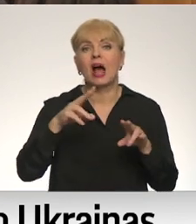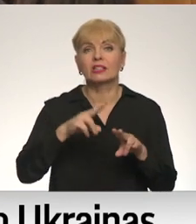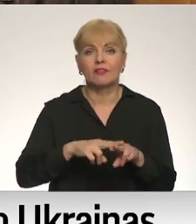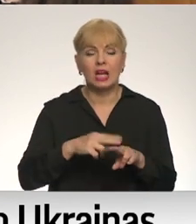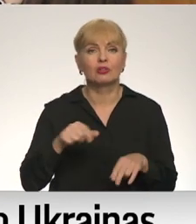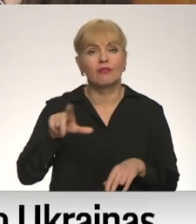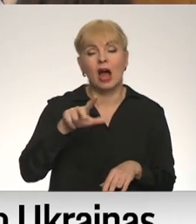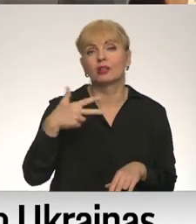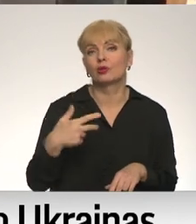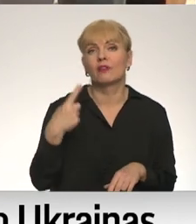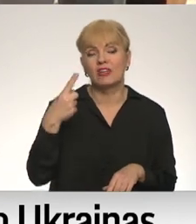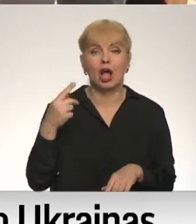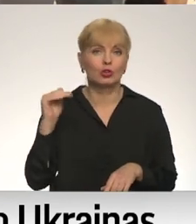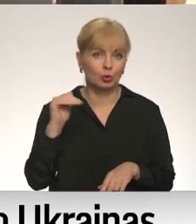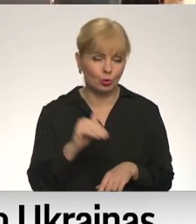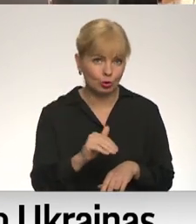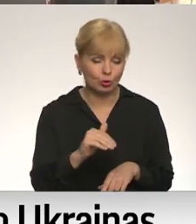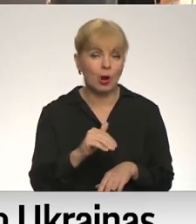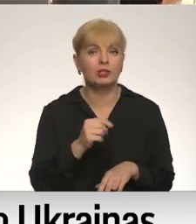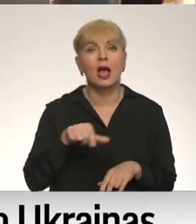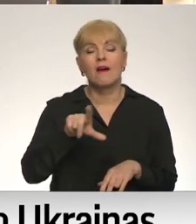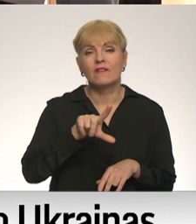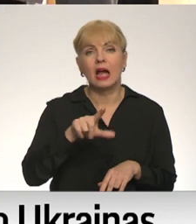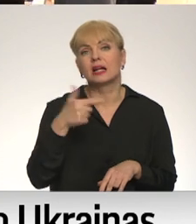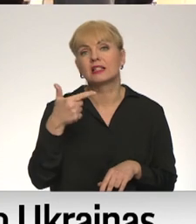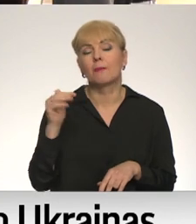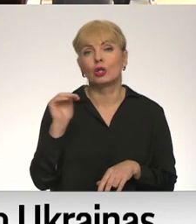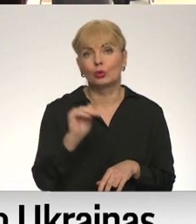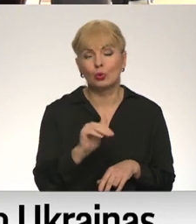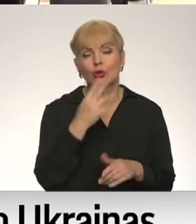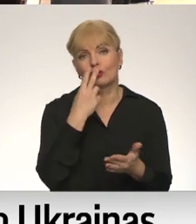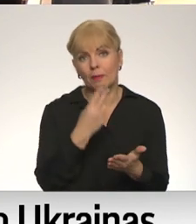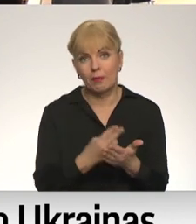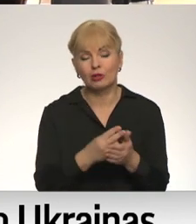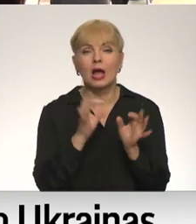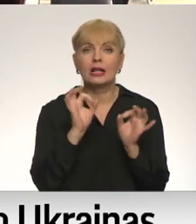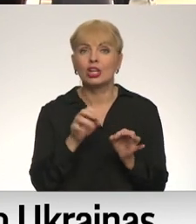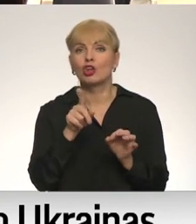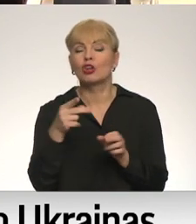nekā 31 tūkstotis, no kurām vairāk nekā 7000 paredzēts tieši